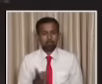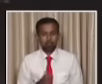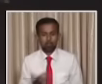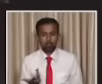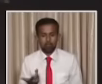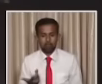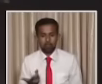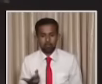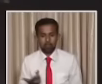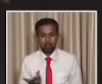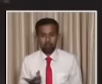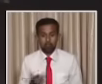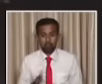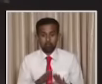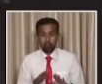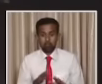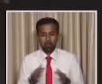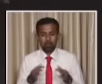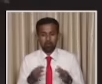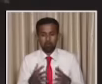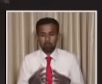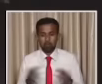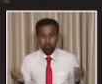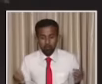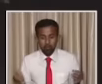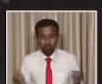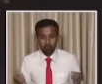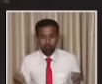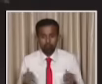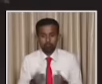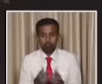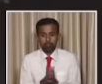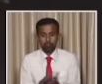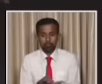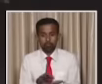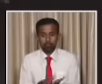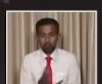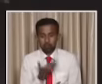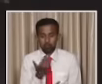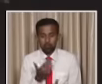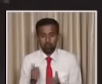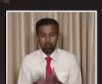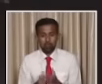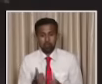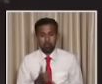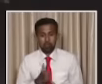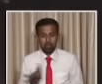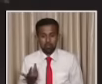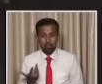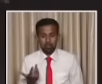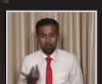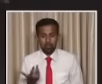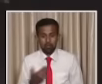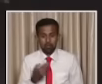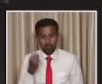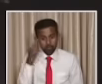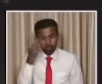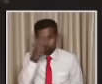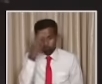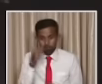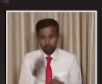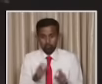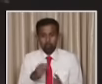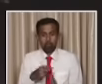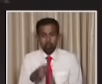යනකොට. එතකොට ඔවුන්ගේ පාලනයෙන් බැහැර වෙන හින්දා ඔවුන් කැමති නැහැ සාදීන තීරණ ගන්න පුළුවන් මිනිස්සු ටිකක් හැදෙනකොට. අපි හිතනවා දමිළ ජනතාවත් මේ